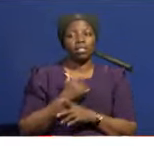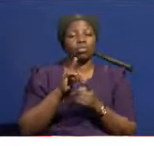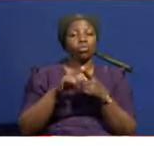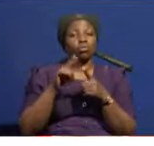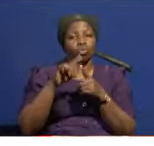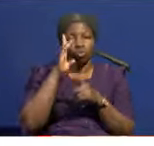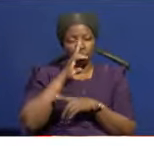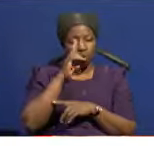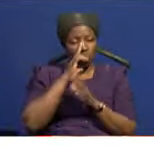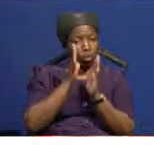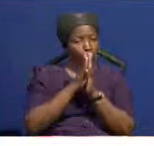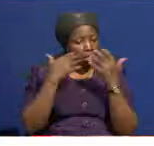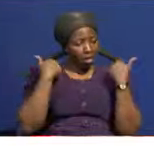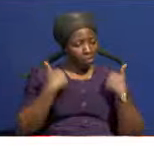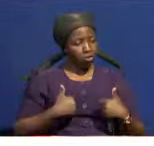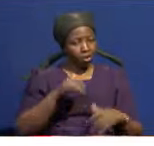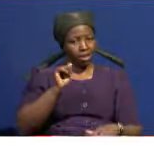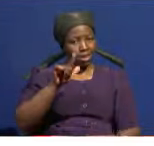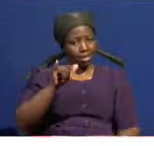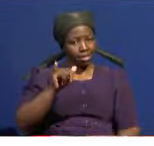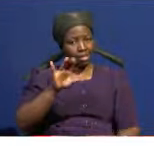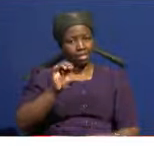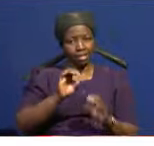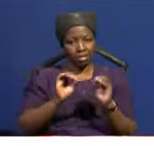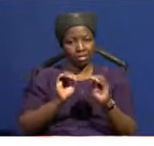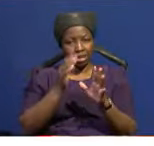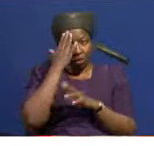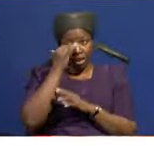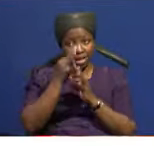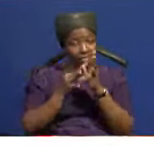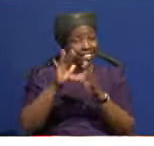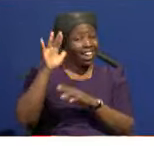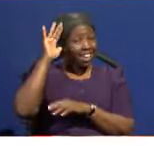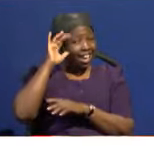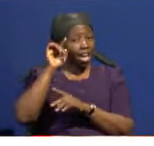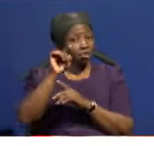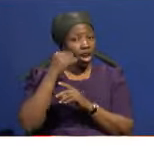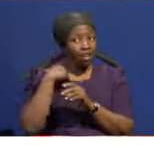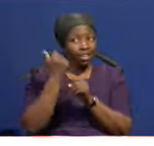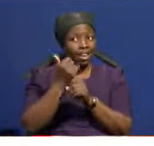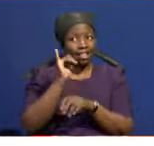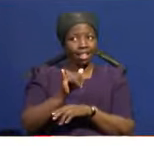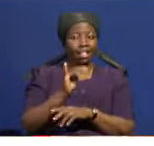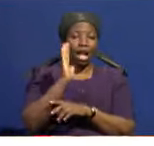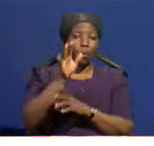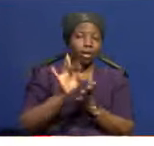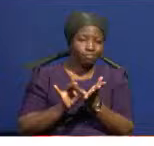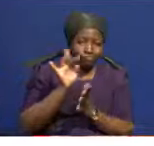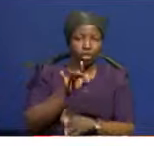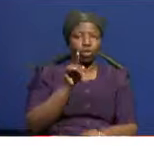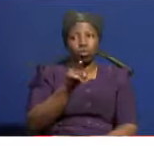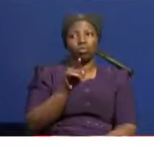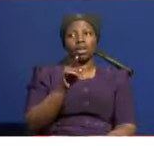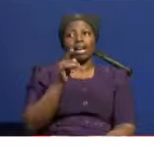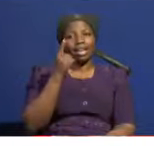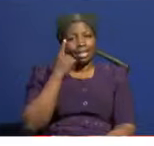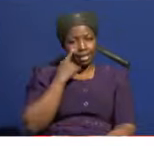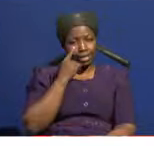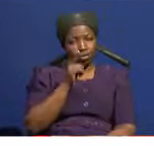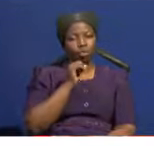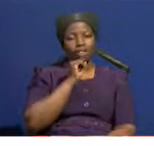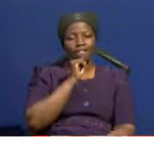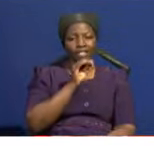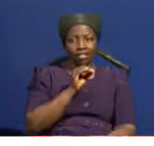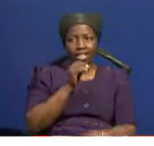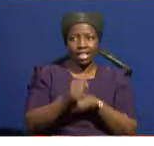Wahome. Kwa sababu mimi nikisikia ni wewe umepata, jamani nitakupeleka nyumbani, na ninaona uko 50 years ama